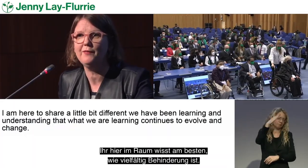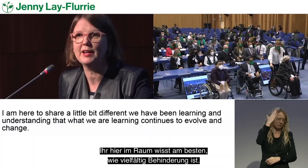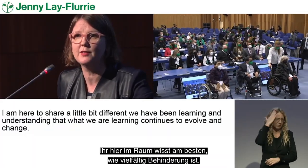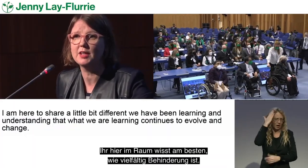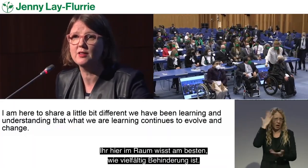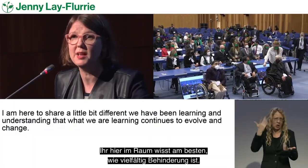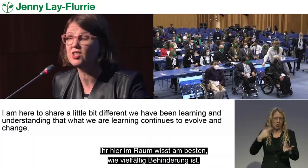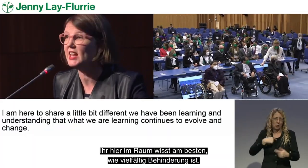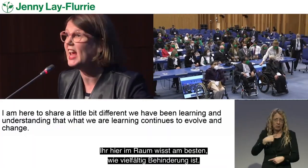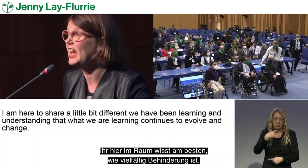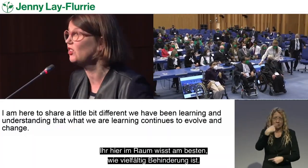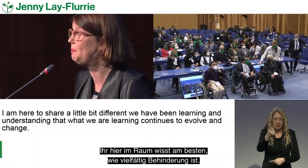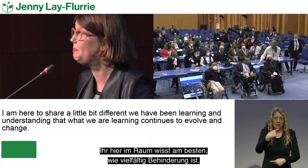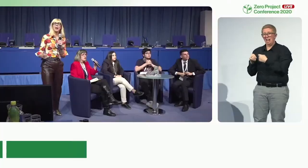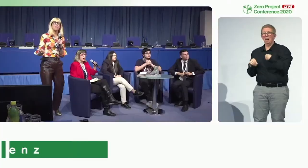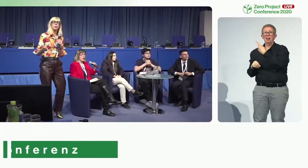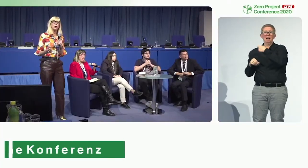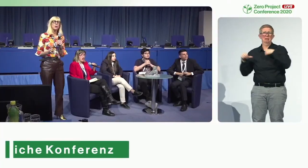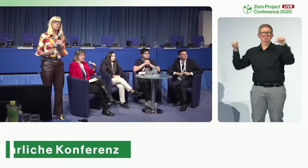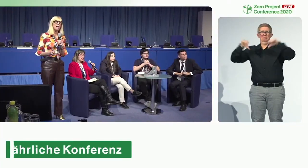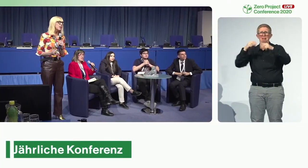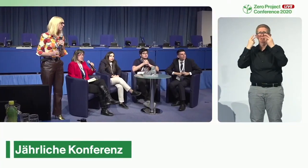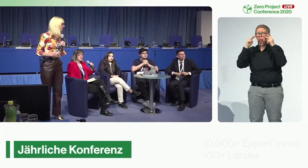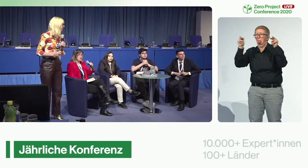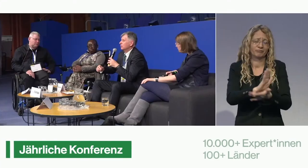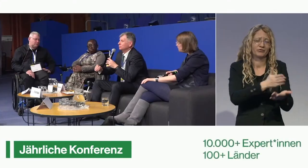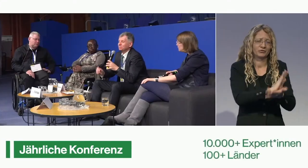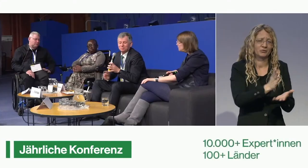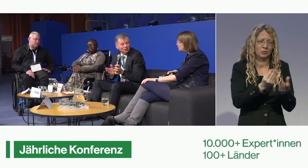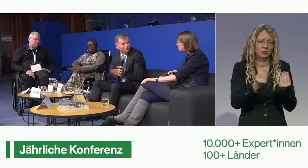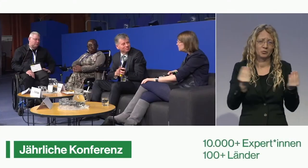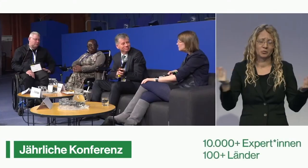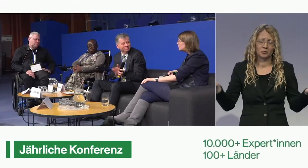the demographics of disability. It's big.